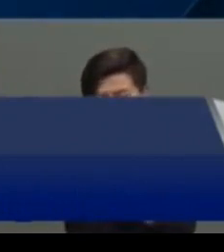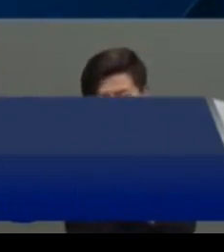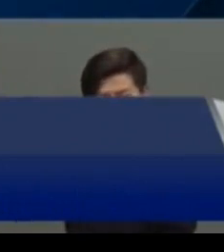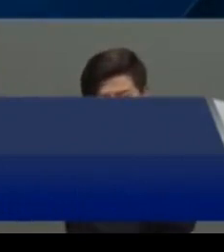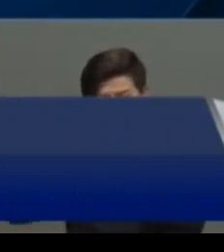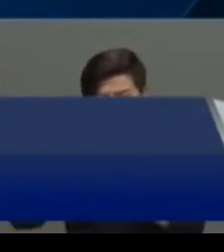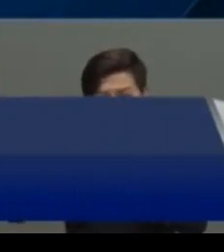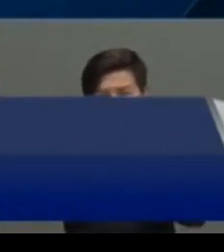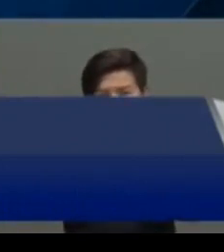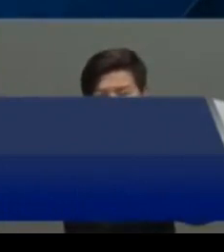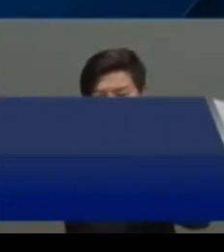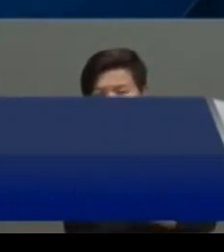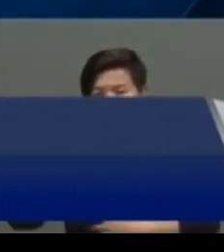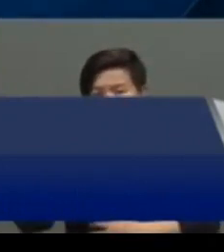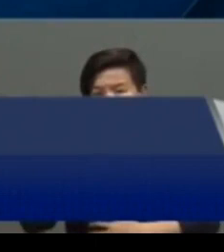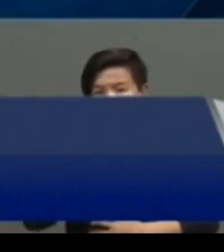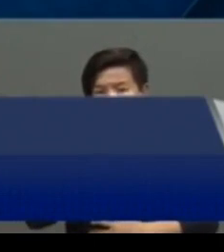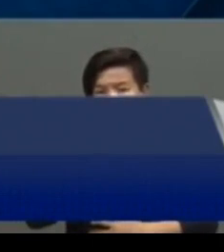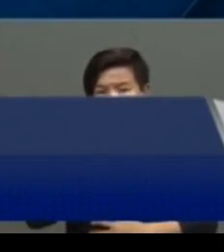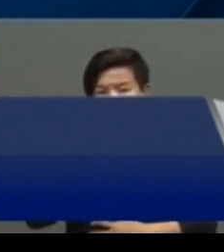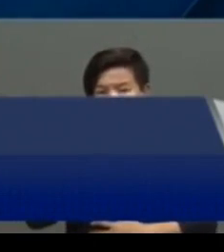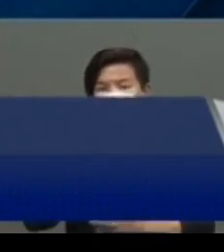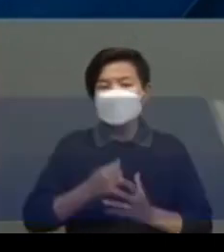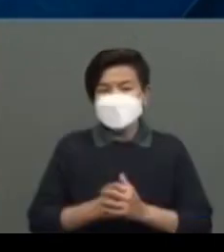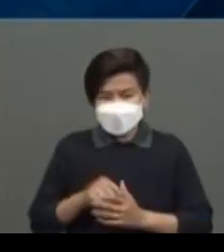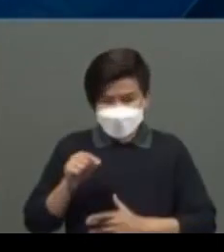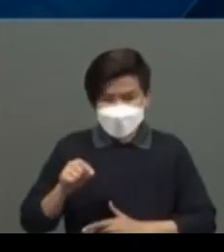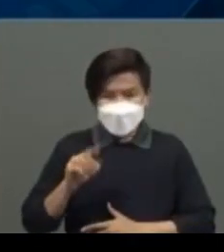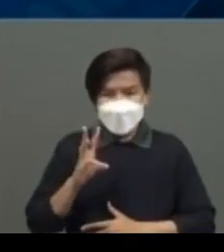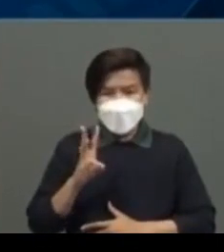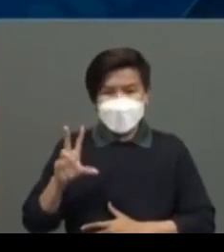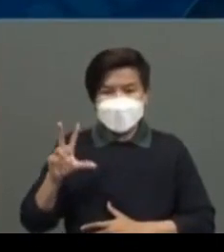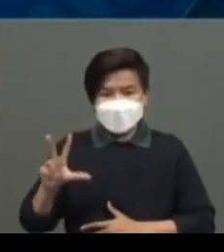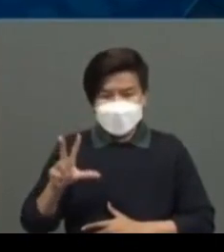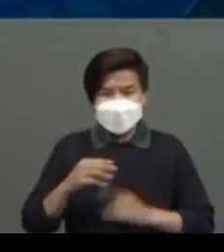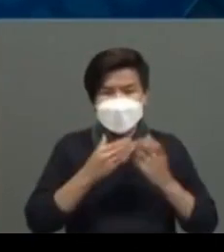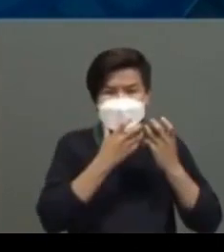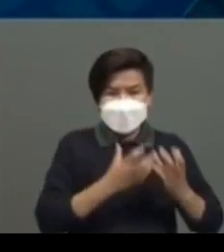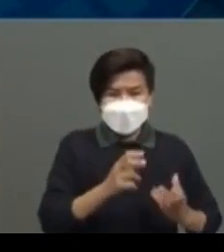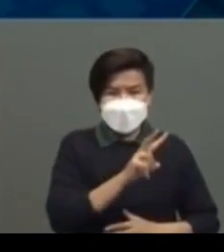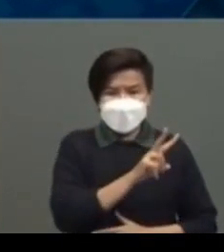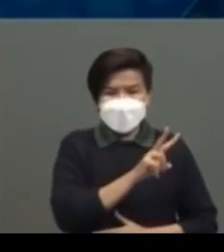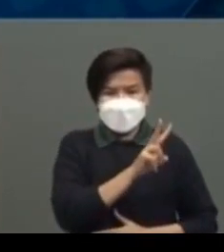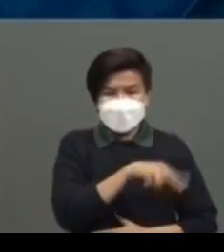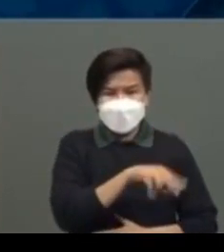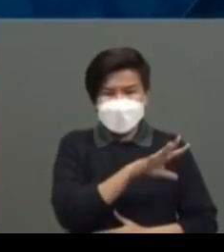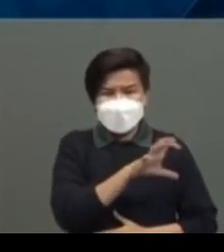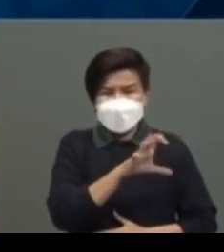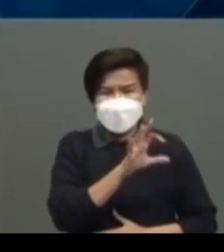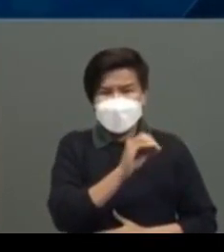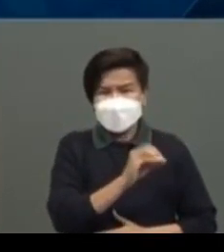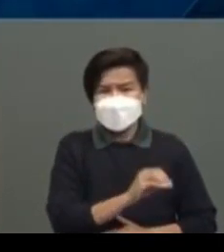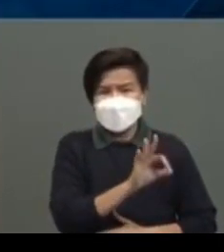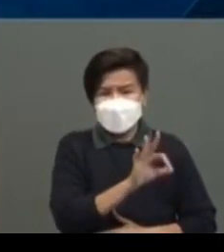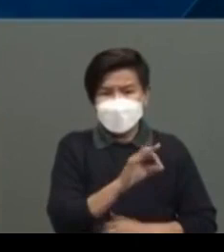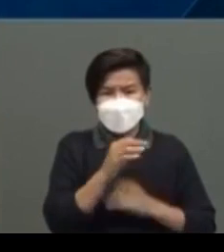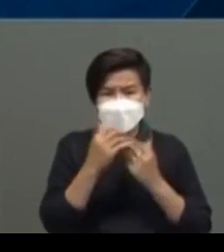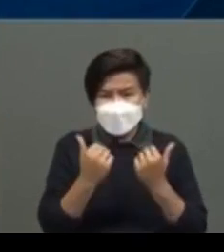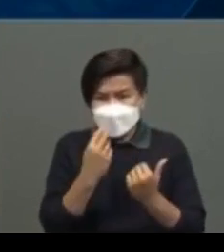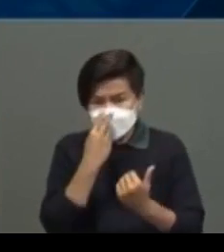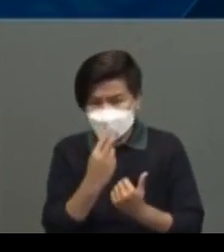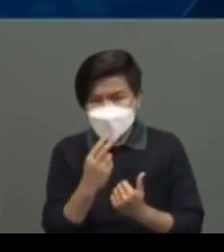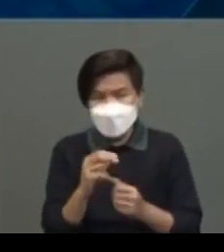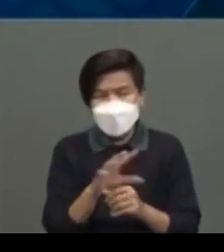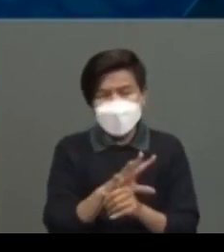101,575 คนและยังพบการระบาดกลุ่มคลัสเตอร์ใหม่ในจังหวัดสมุทรสาครในอำเภอเมืองที่โรงงานผลิตภัณฑ์จากโลหะ9ค